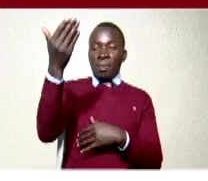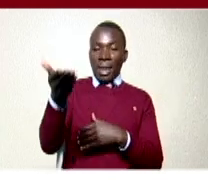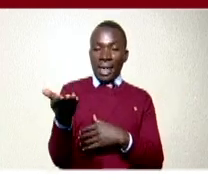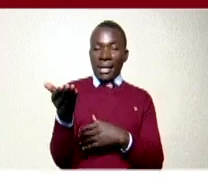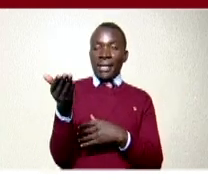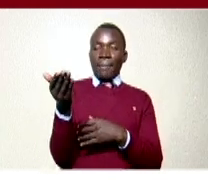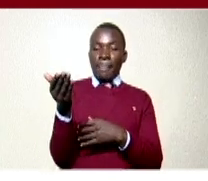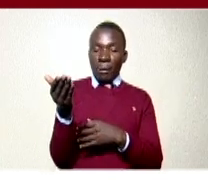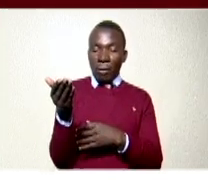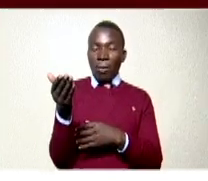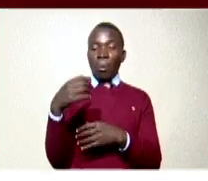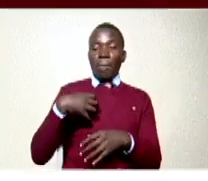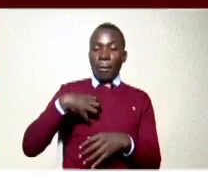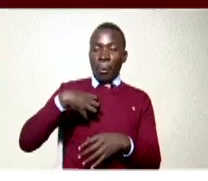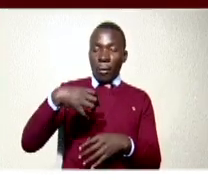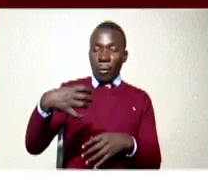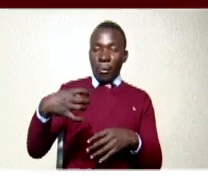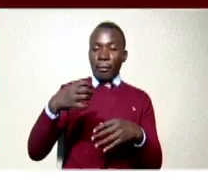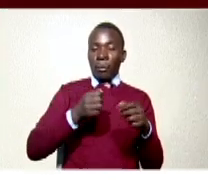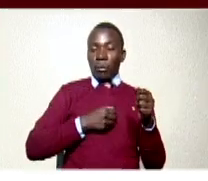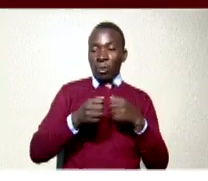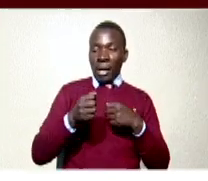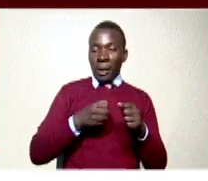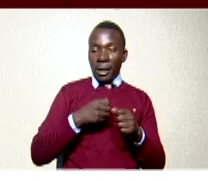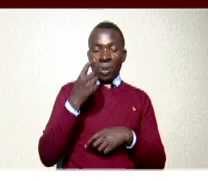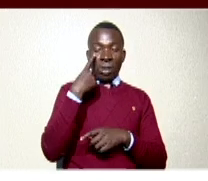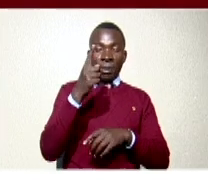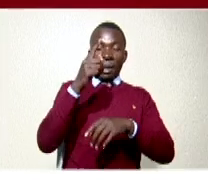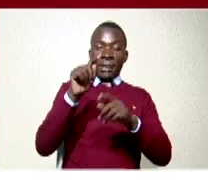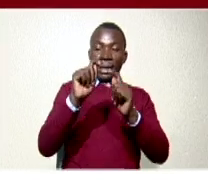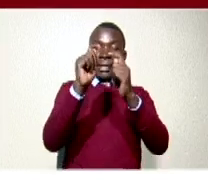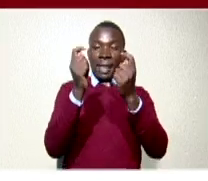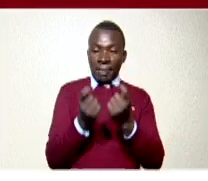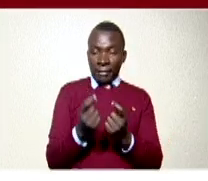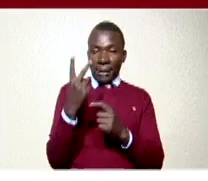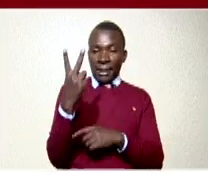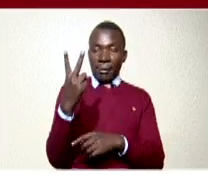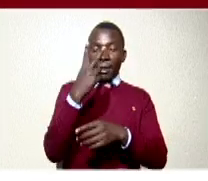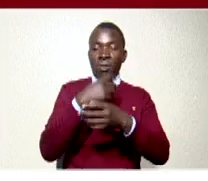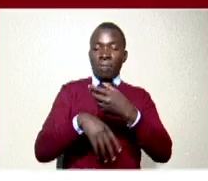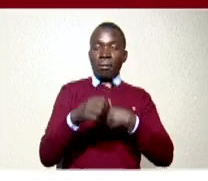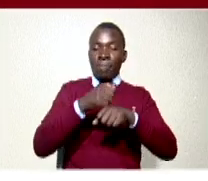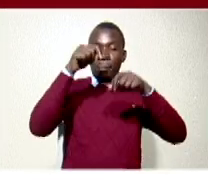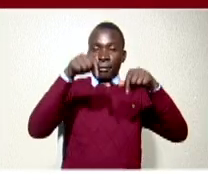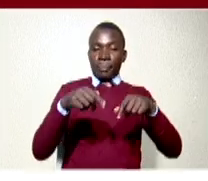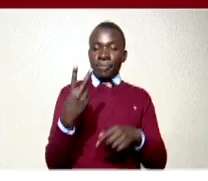turebye mu bukungu bw'u Rwanda turareba igihembwe cya kabiri cy'uyu mwaka